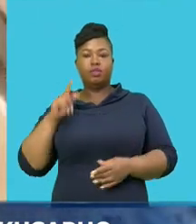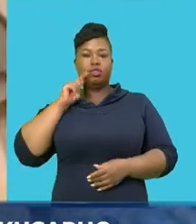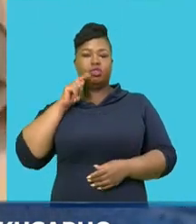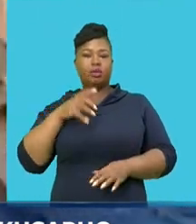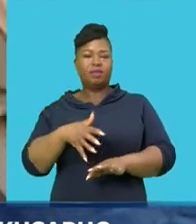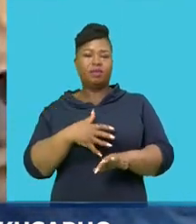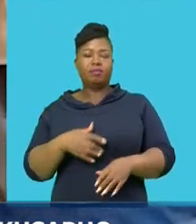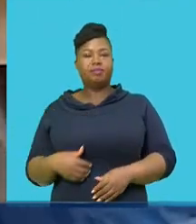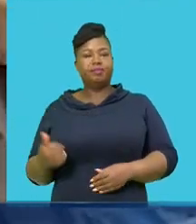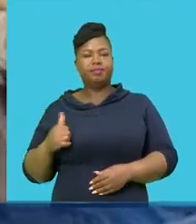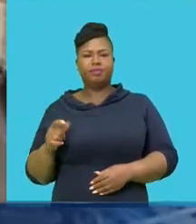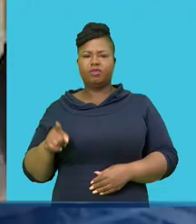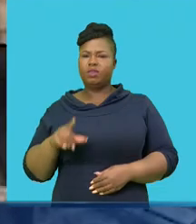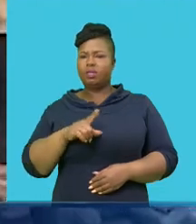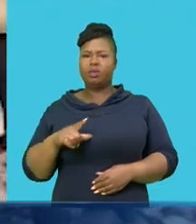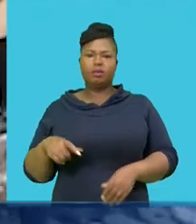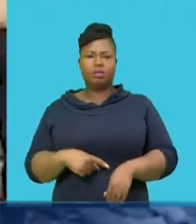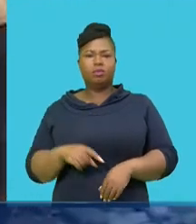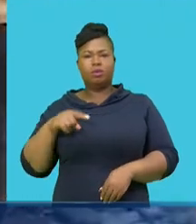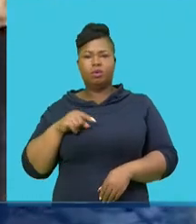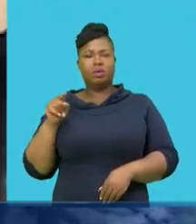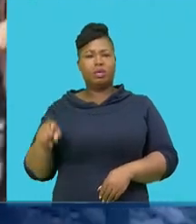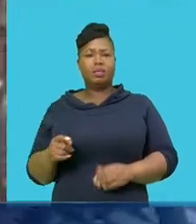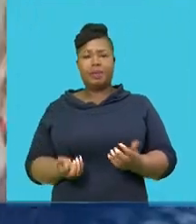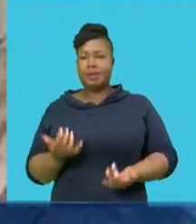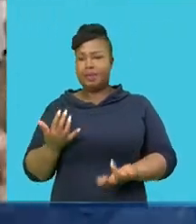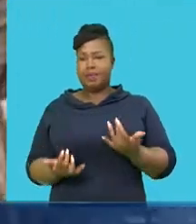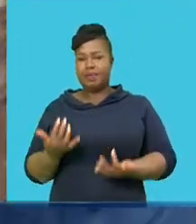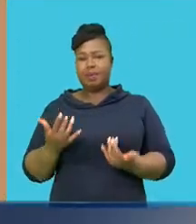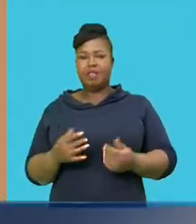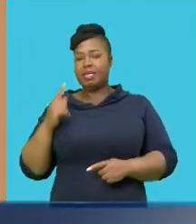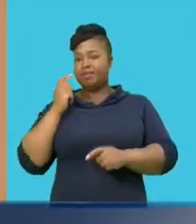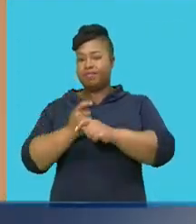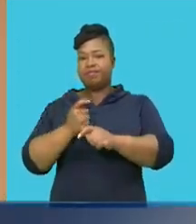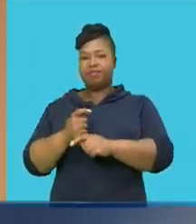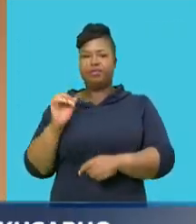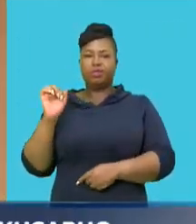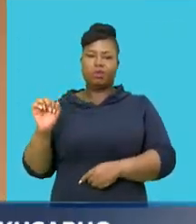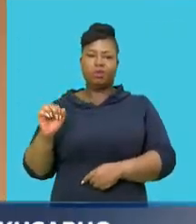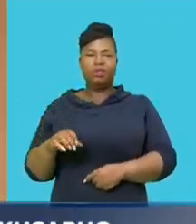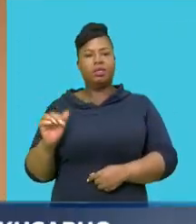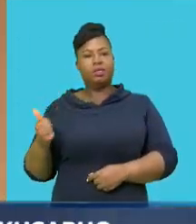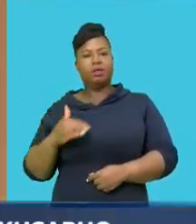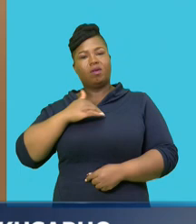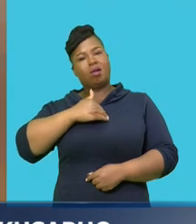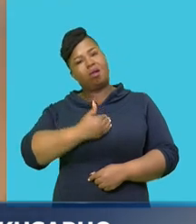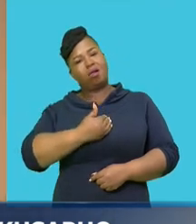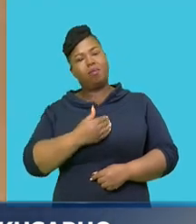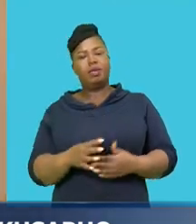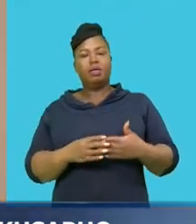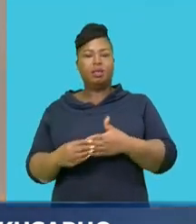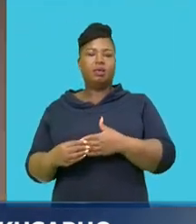ubelixhoba lengqele ixesha elide emva kokutshelwa ngumkhuku wakhe. Emva kwexesha intlungu yakhe ibonwe